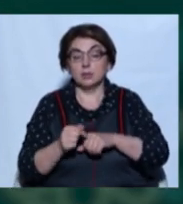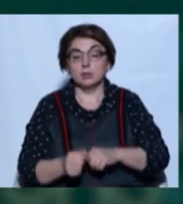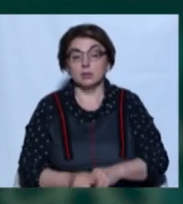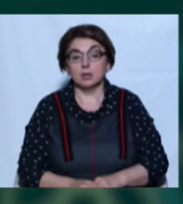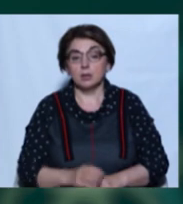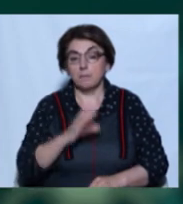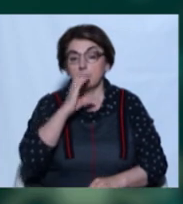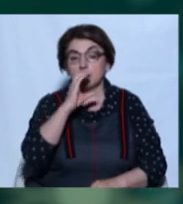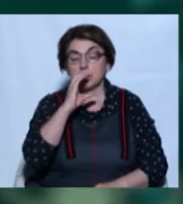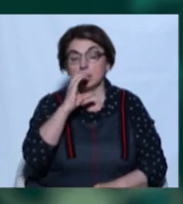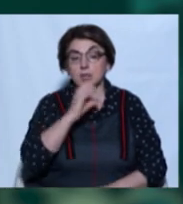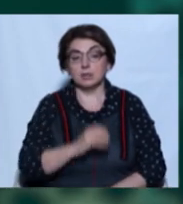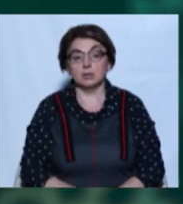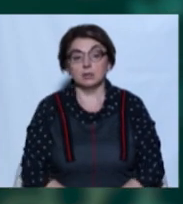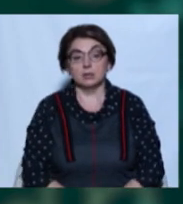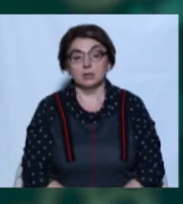მგელი,